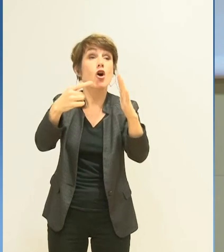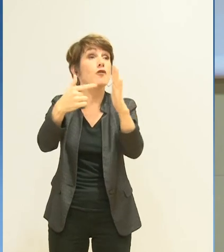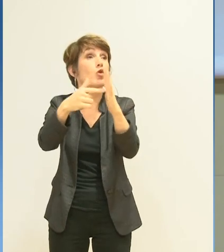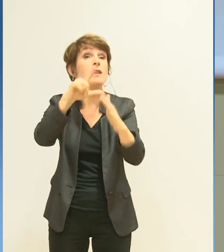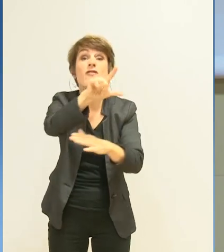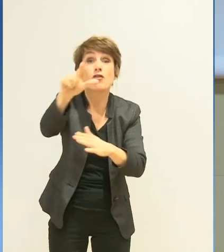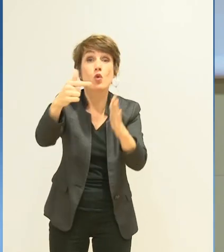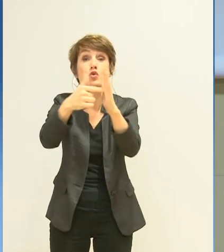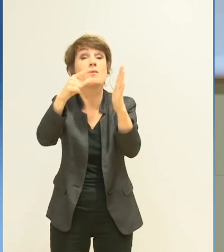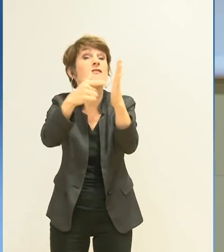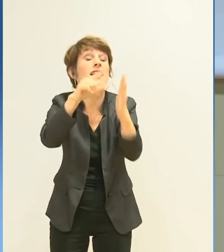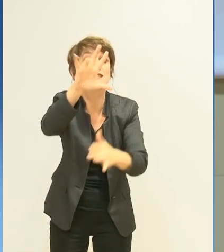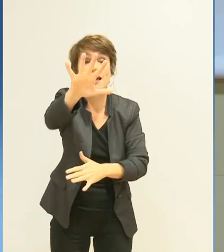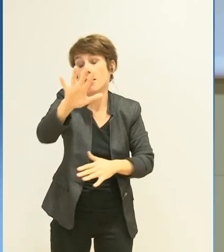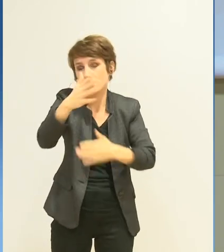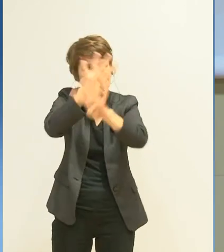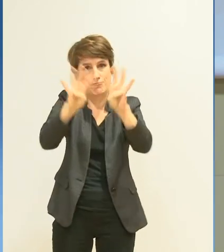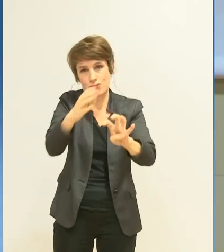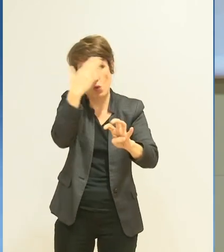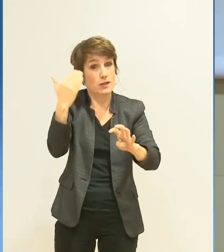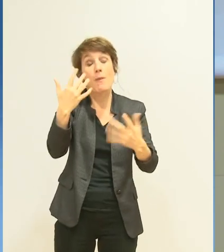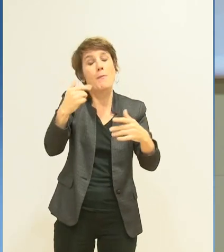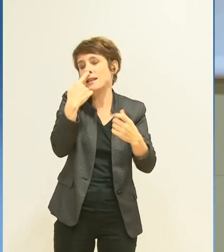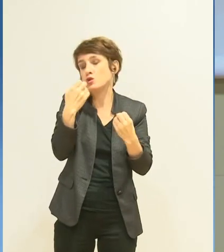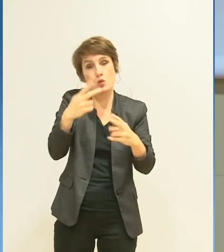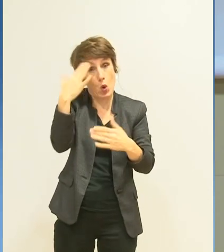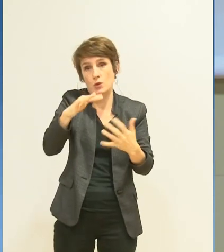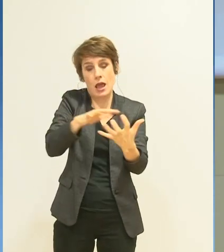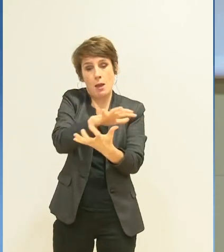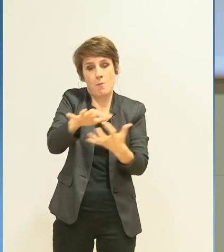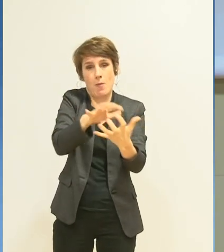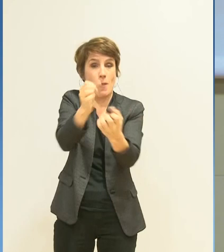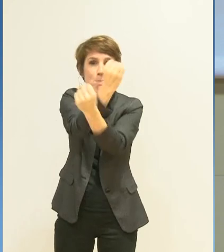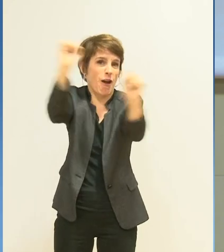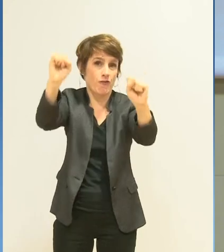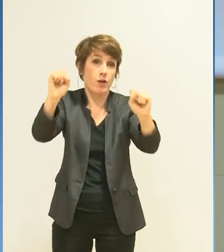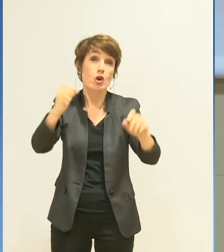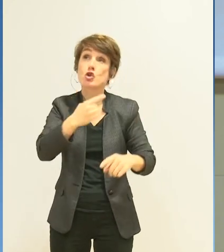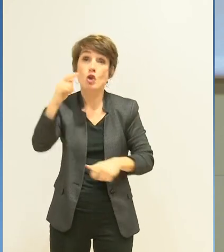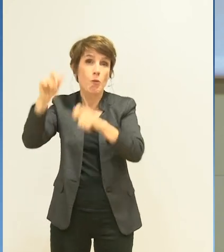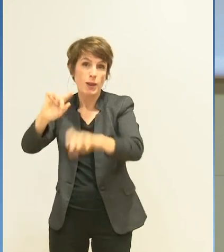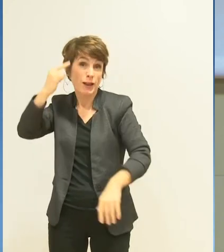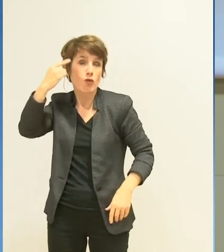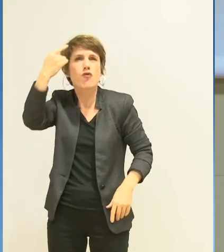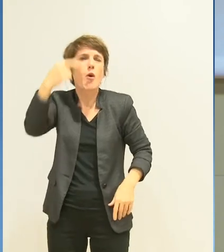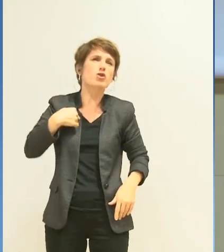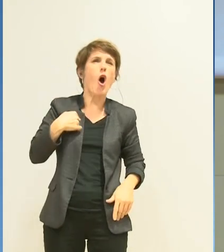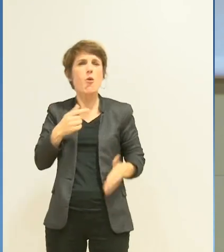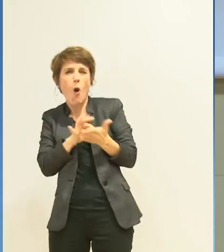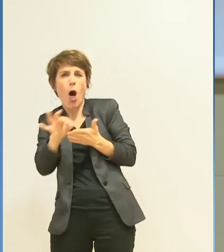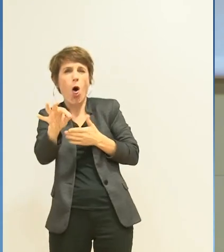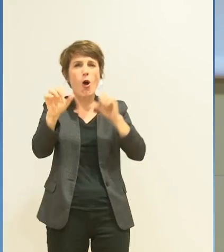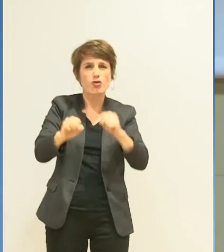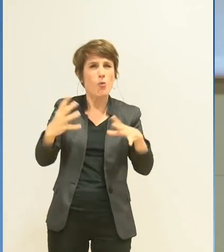ce que nous sommes sûrs c'est que toutes les bulles ont vocation à éclater et que seuls les fous pense qu'ils en sortiront parce qu'ils sont plus malins que les autres